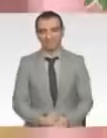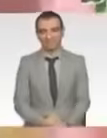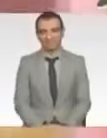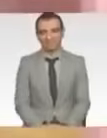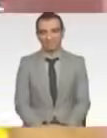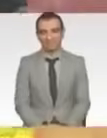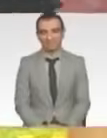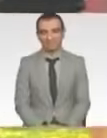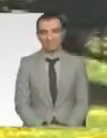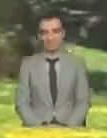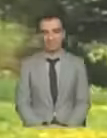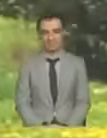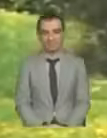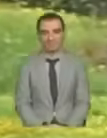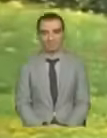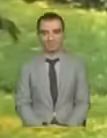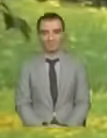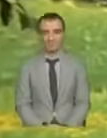Vay vay vay.